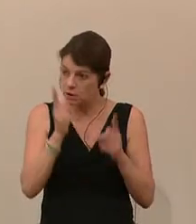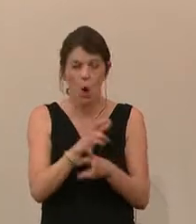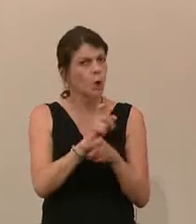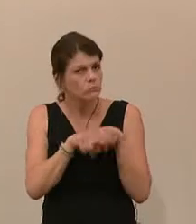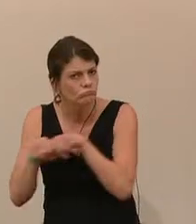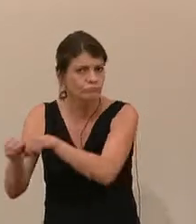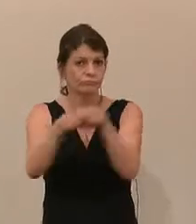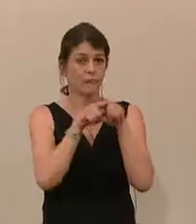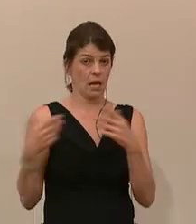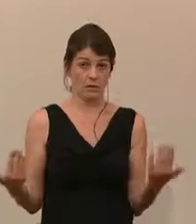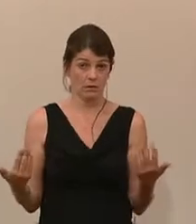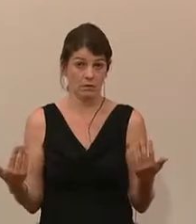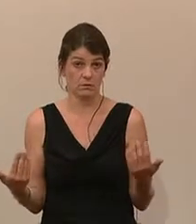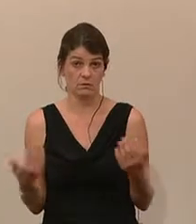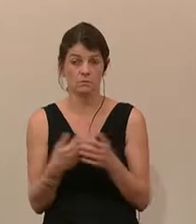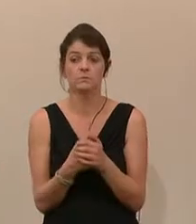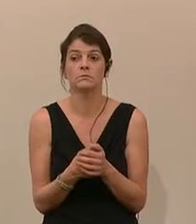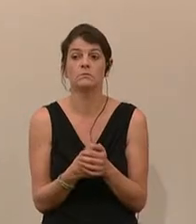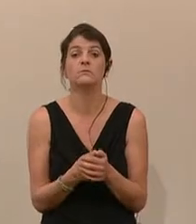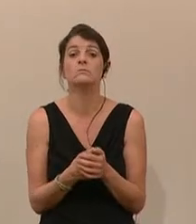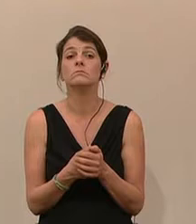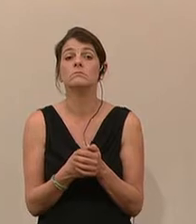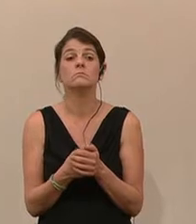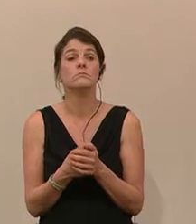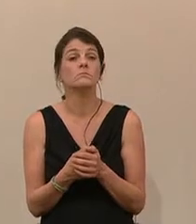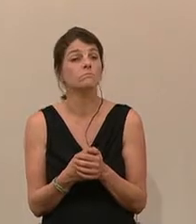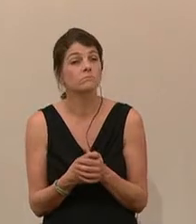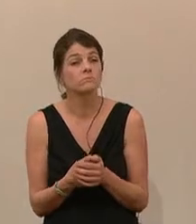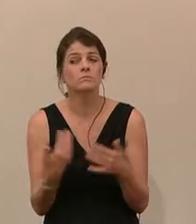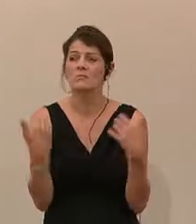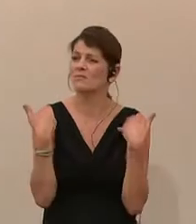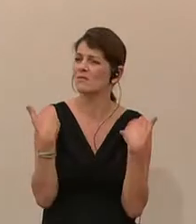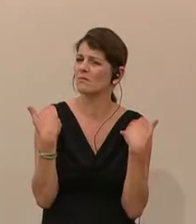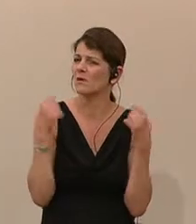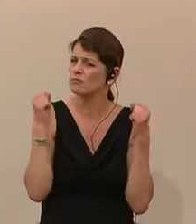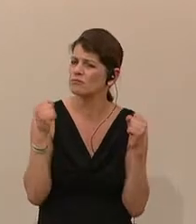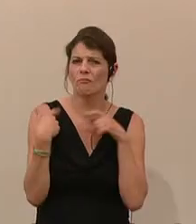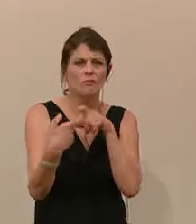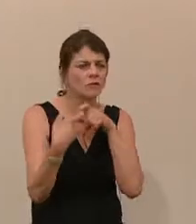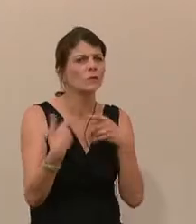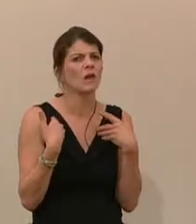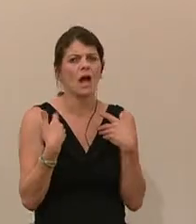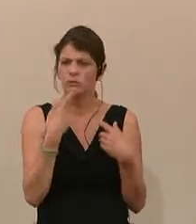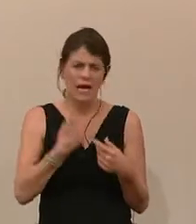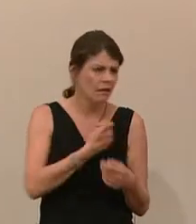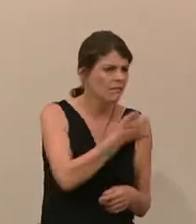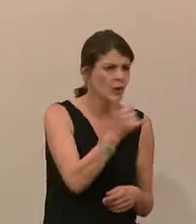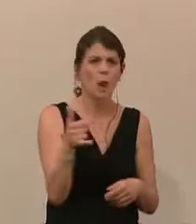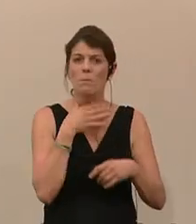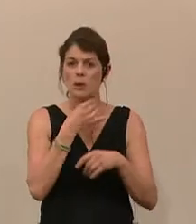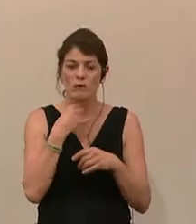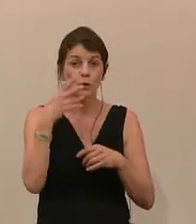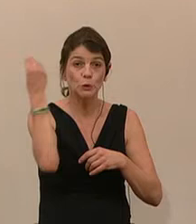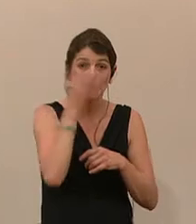österreichweit dieselben Voraussetzungen gelten. Und wir sprechen immer wieder davon, den individuellen Bedürfnissen